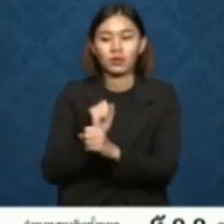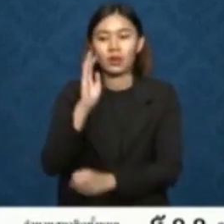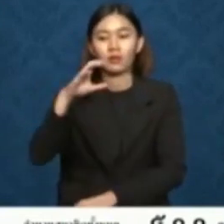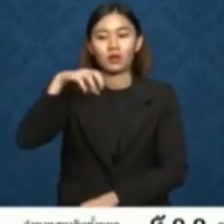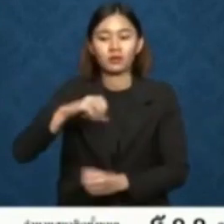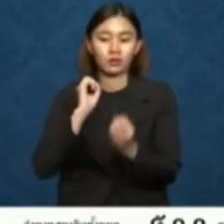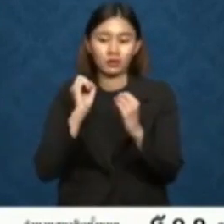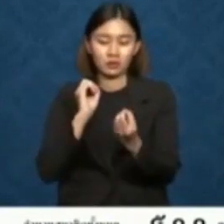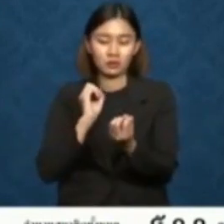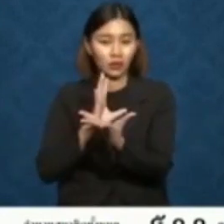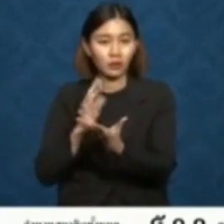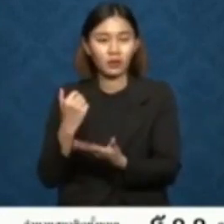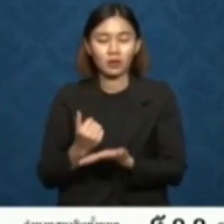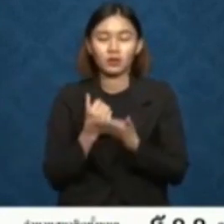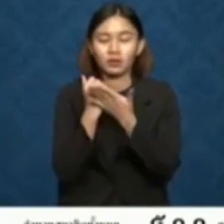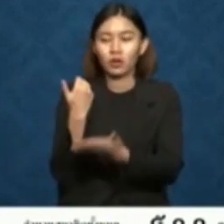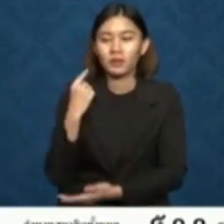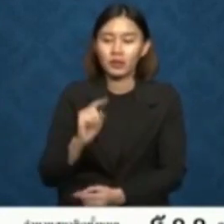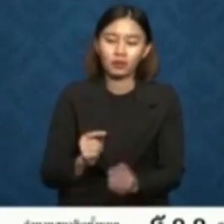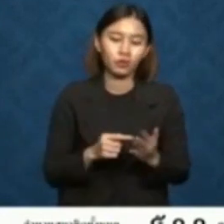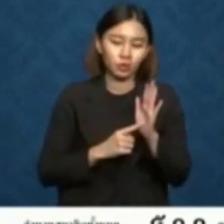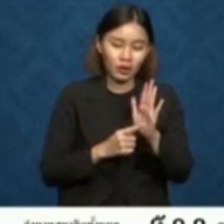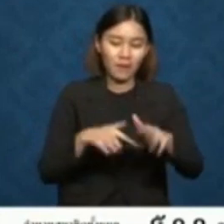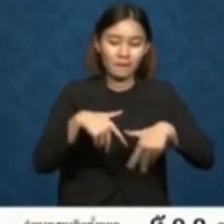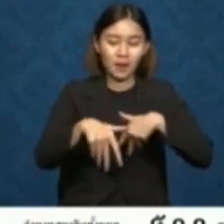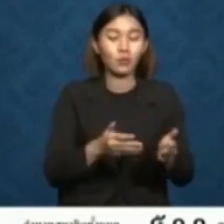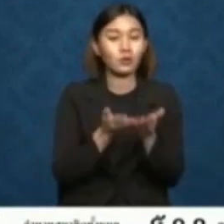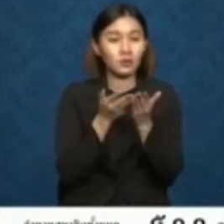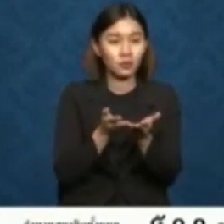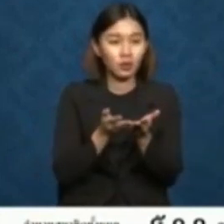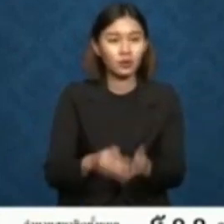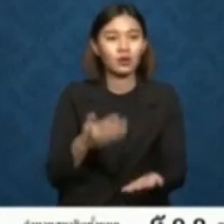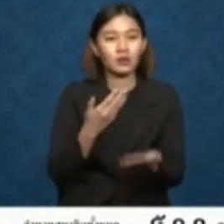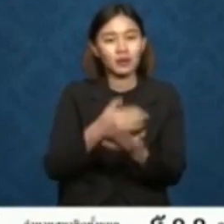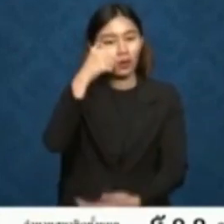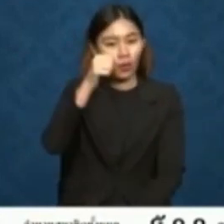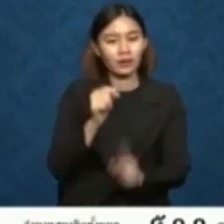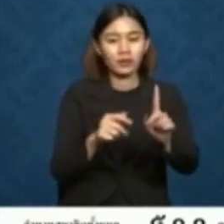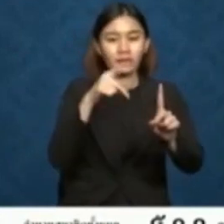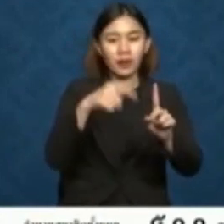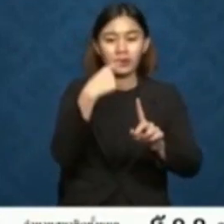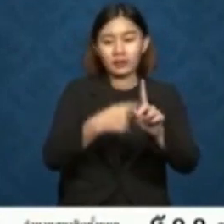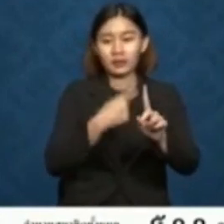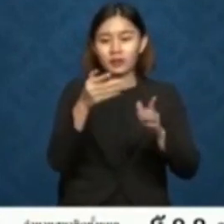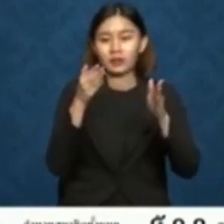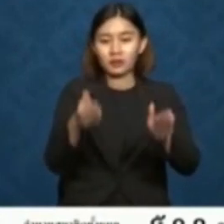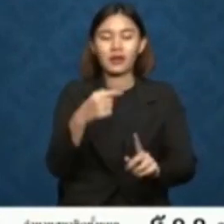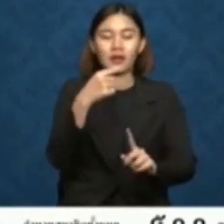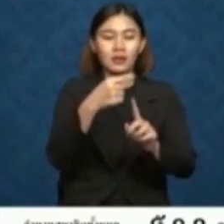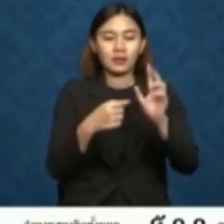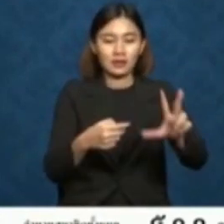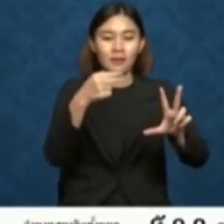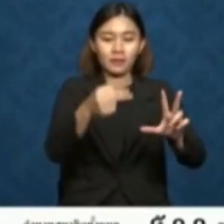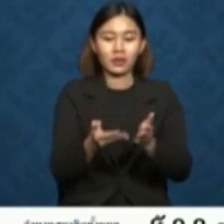นซึ่งบริษัทผู้ก่อเหตุก็เยียวยายกตัวอย่างประมงพื้นบ้านครับคิดวันละพันเป็นเวลา1เดือนก็คือ